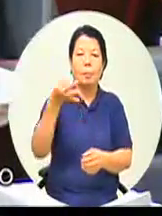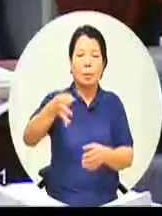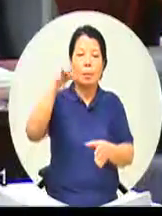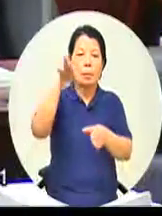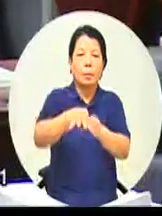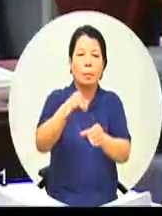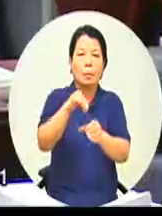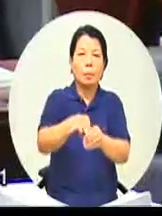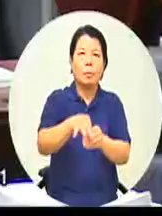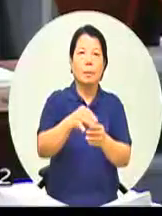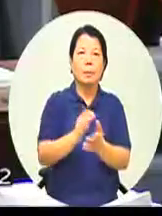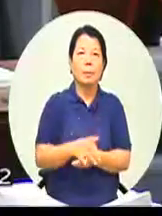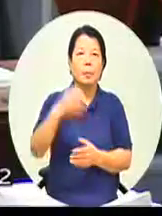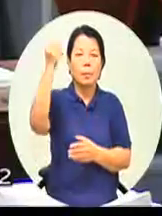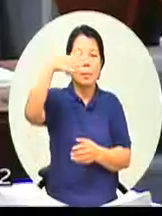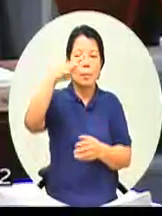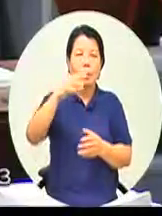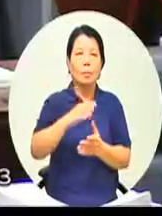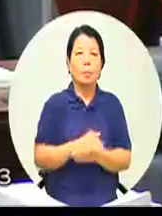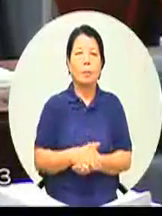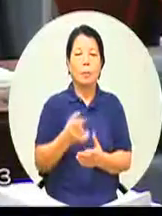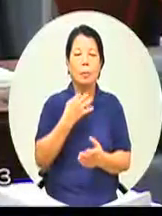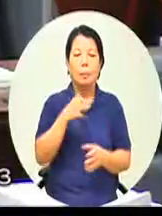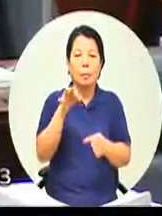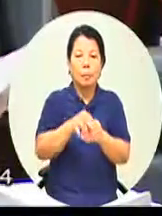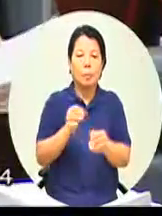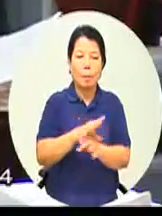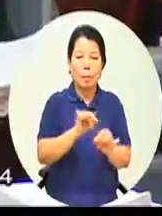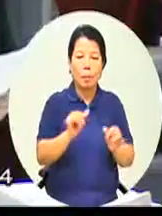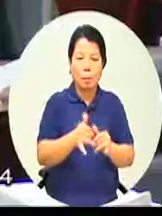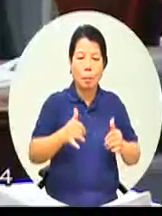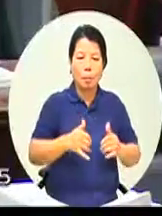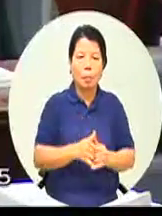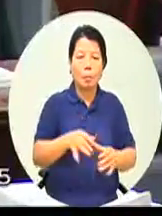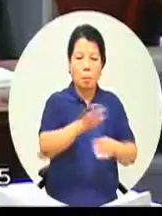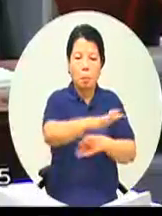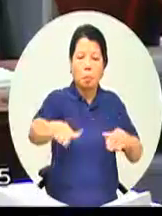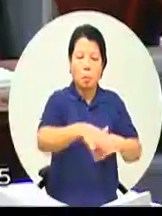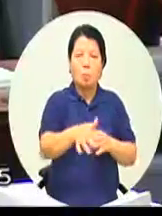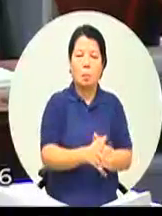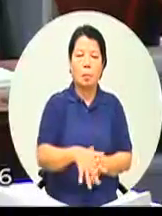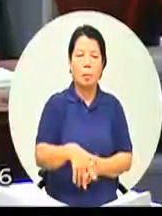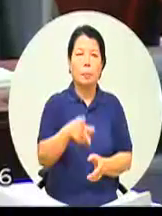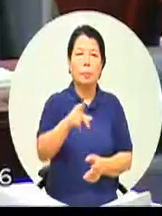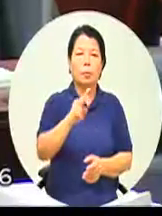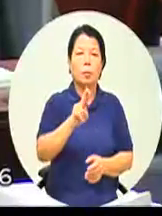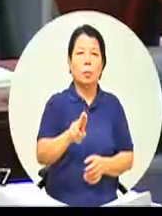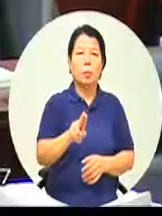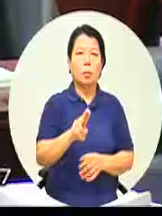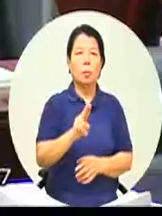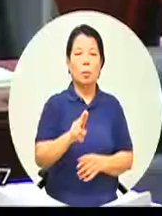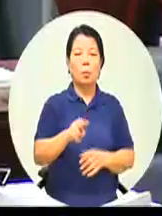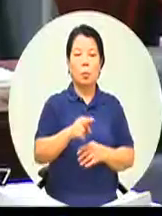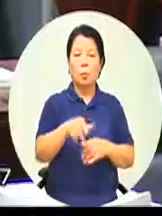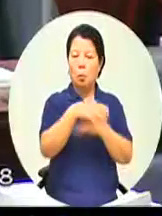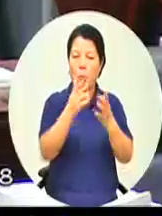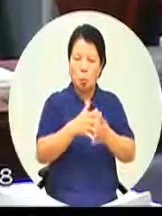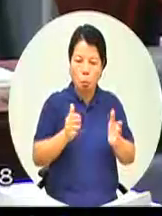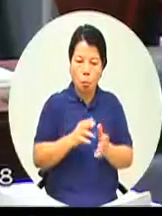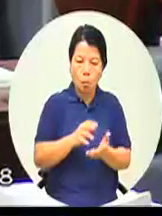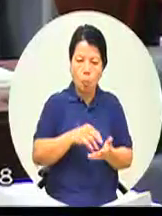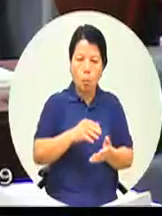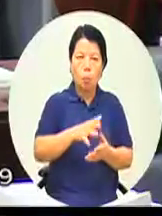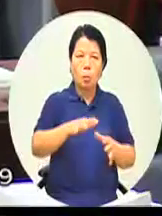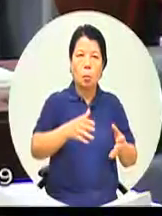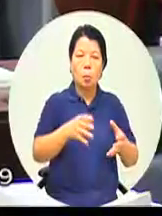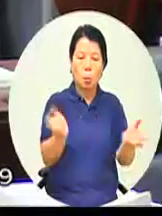那个照明灯嘛。可是你那个哦 ，PU 跑道啦，或者是一些学校的一个中庭啊，那个进出口啊，你无